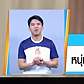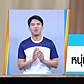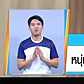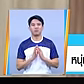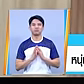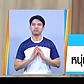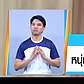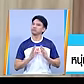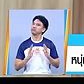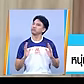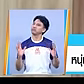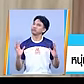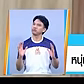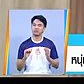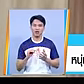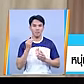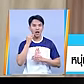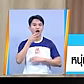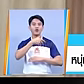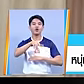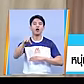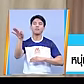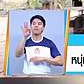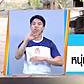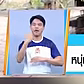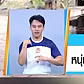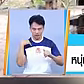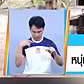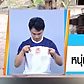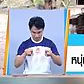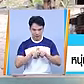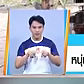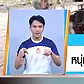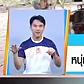มากเลยนะคะส่วนนอกบ้านก็ยังพบแมลงเหล่านี้ไต่ยั่ว